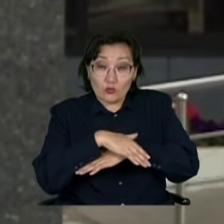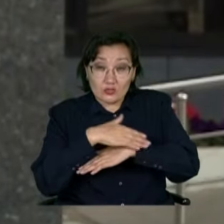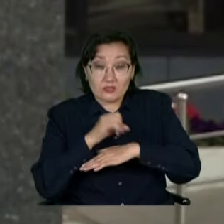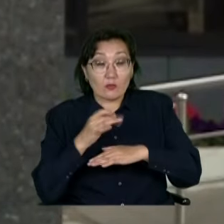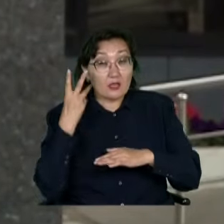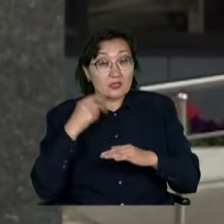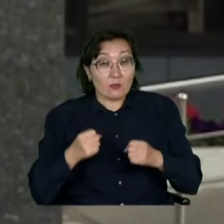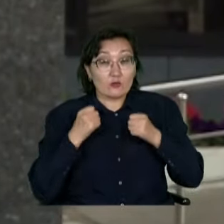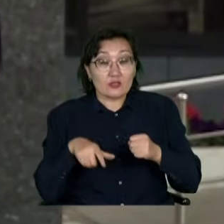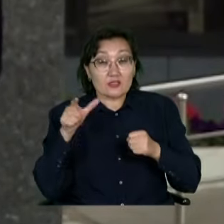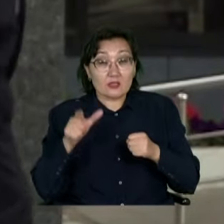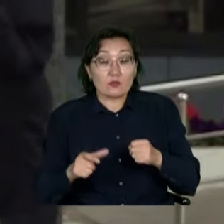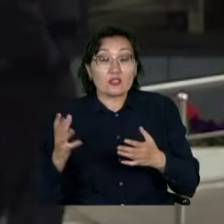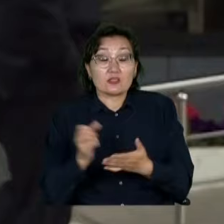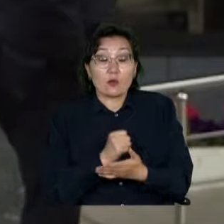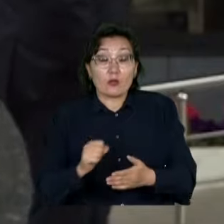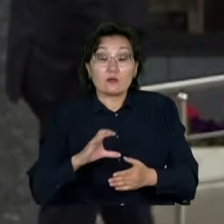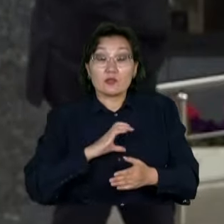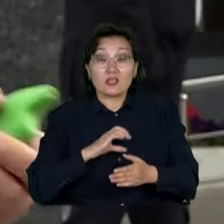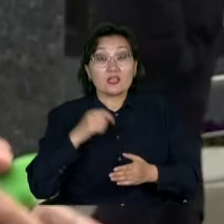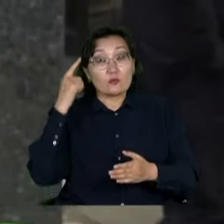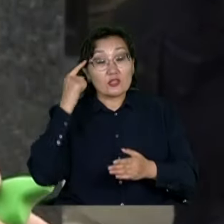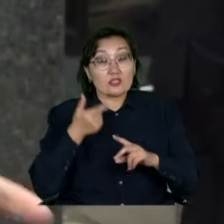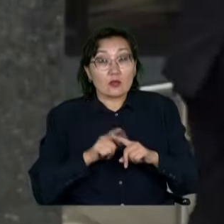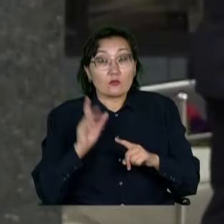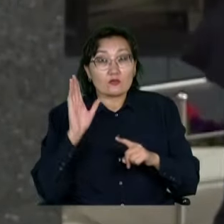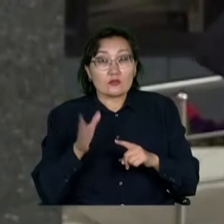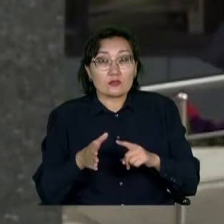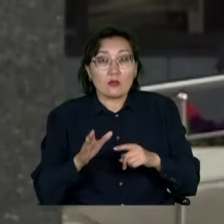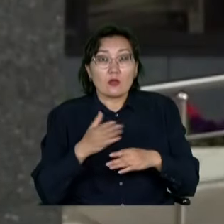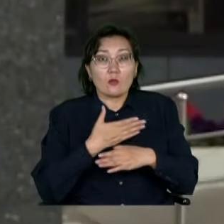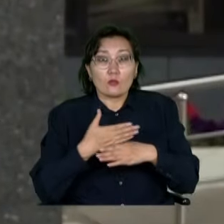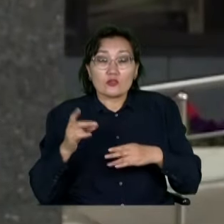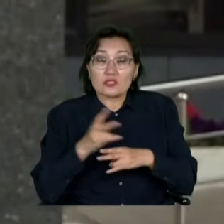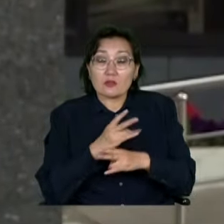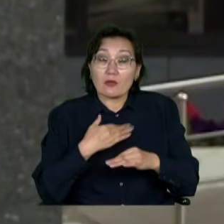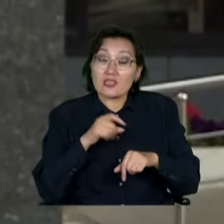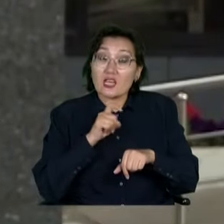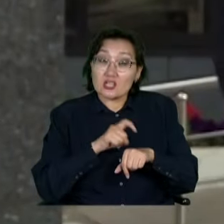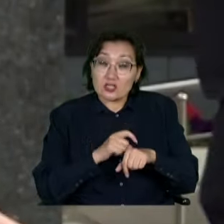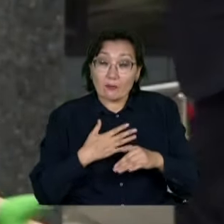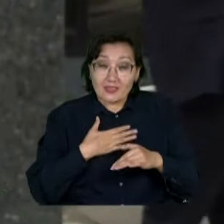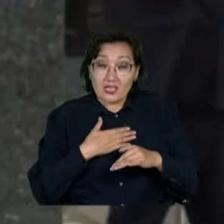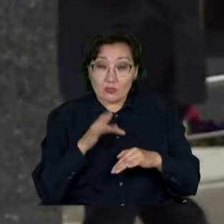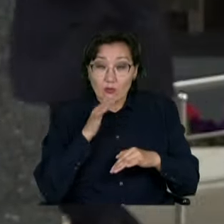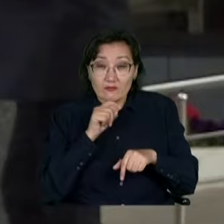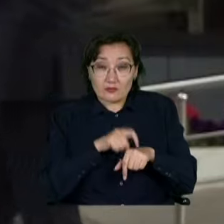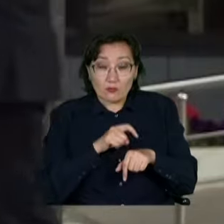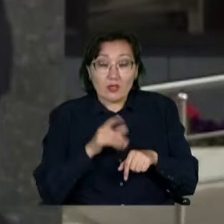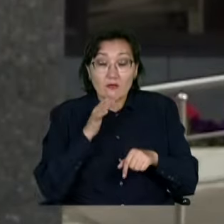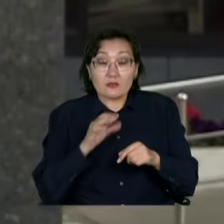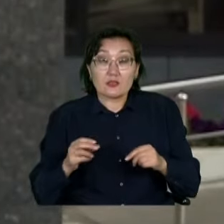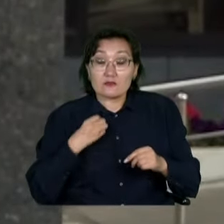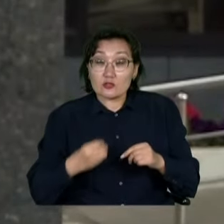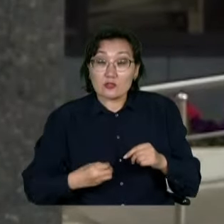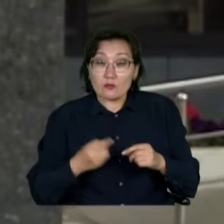когда наши спортсмены будут завоевывать медали, мы думаем, это будет поздней ночью по нашему времени, потому что время Франции